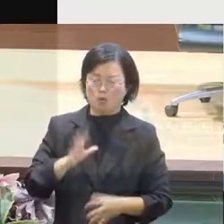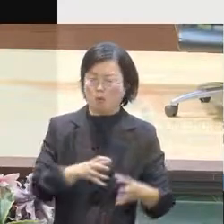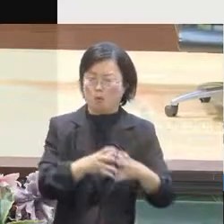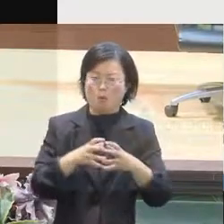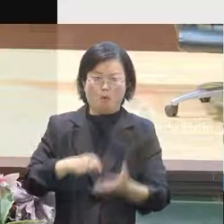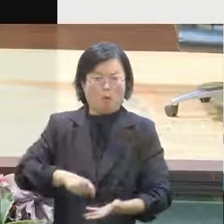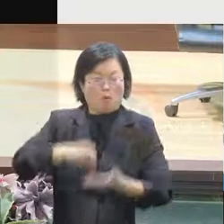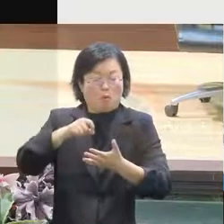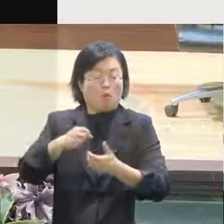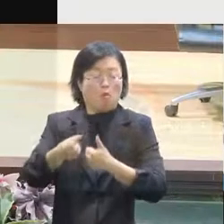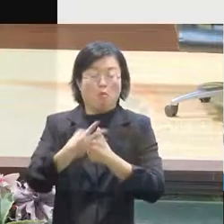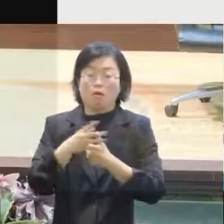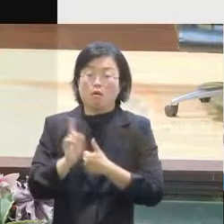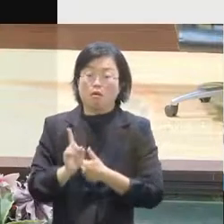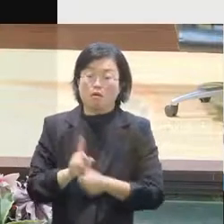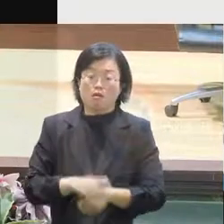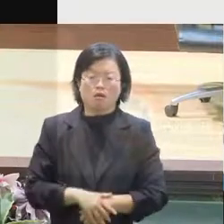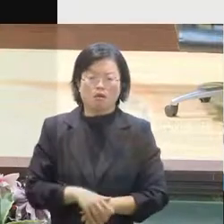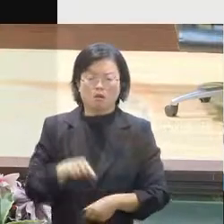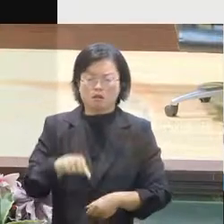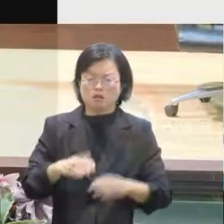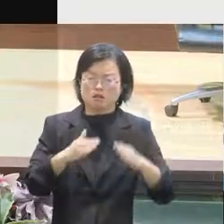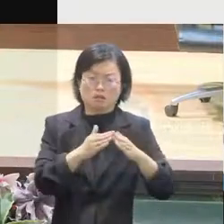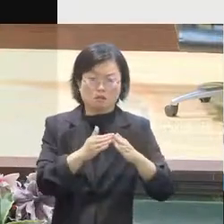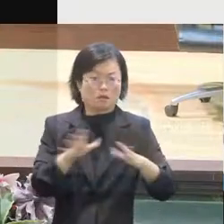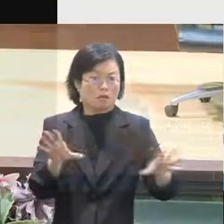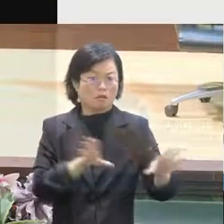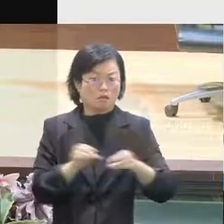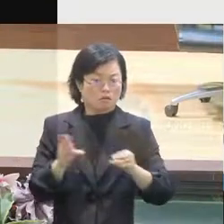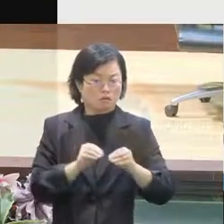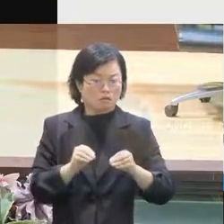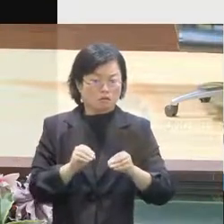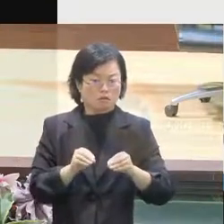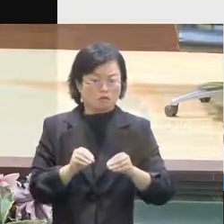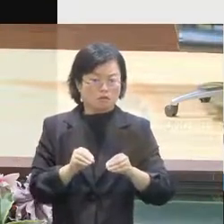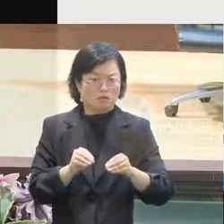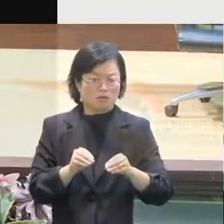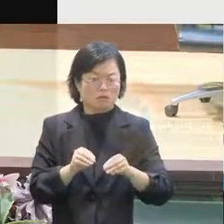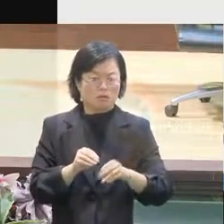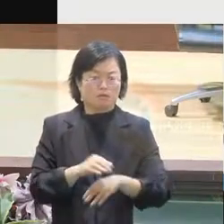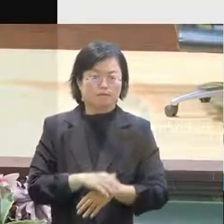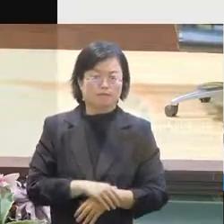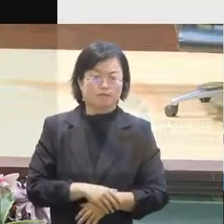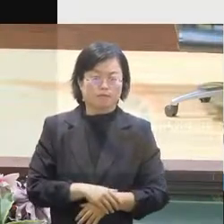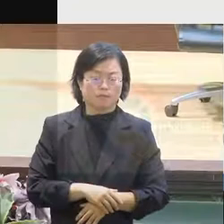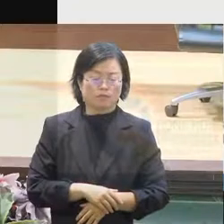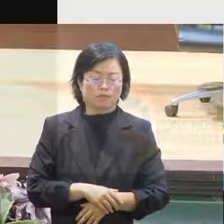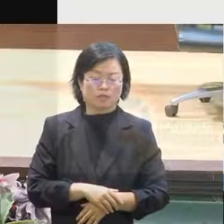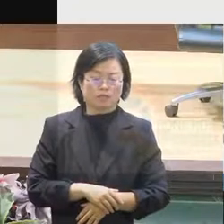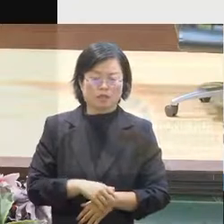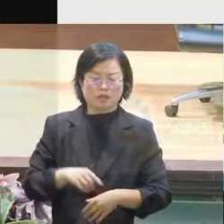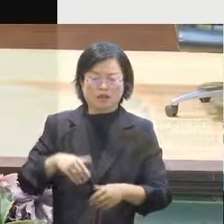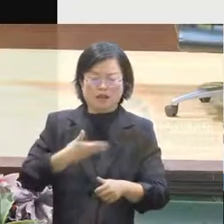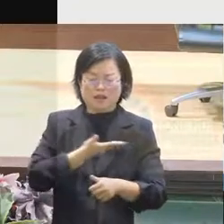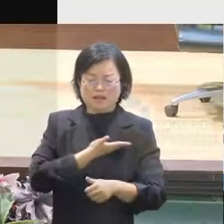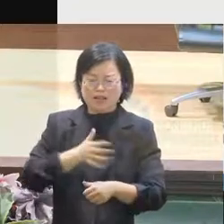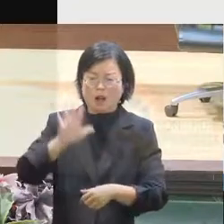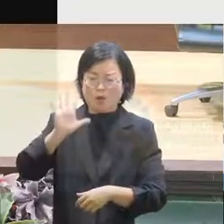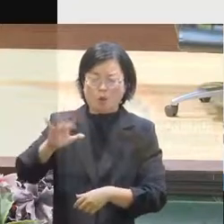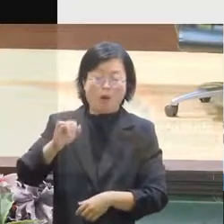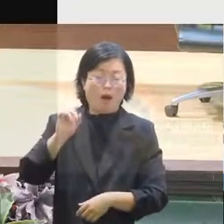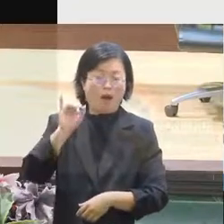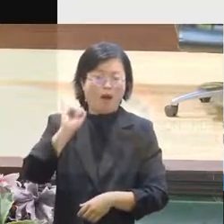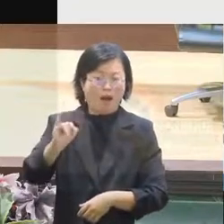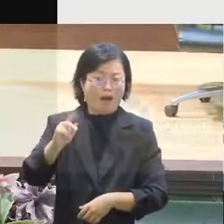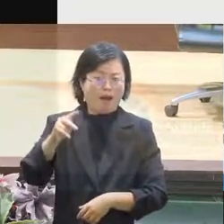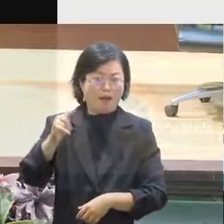如说Open Data 其实不应该只是让受过 IT 的有 IT 专业背景